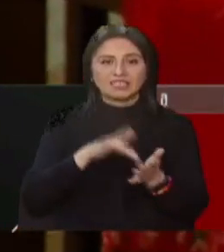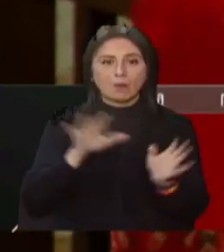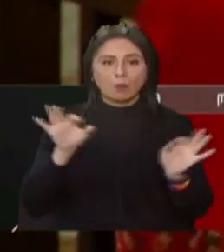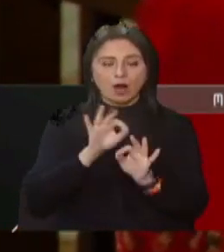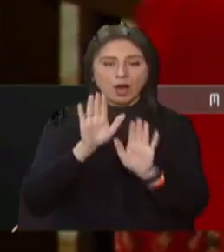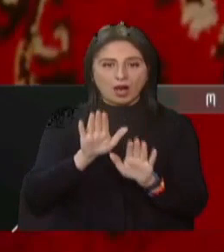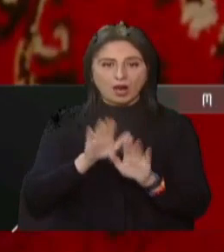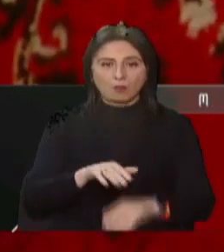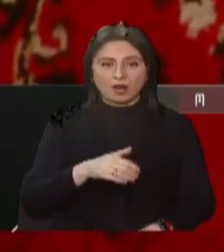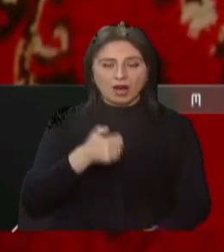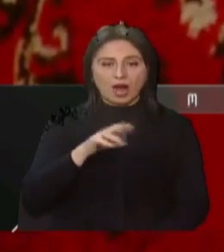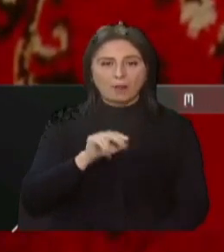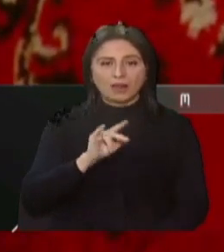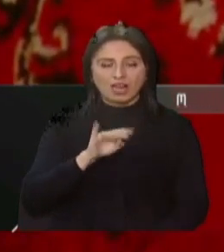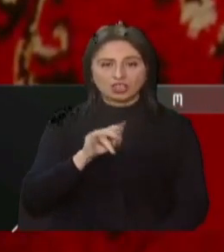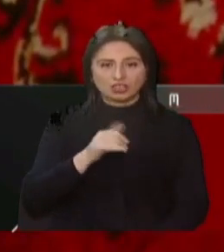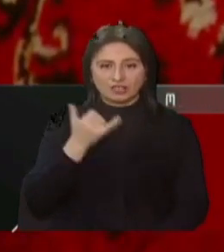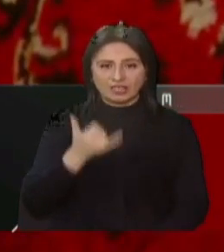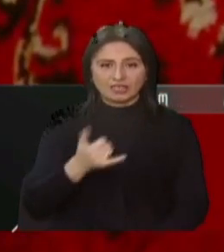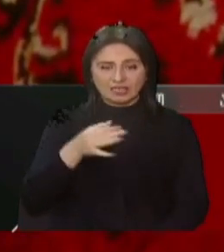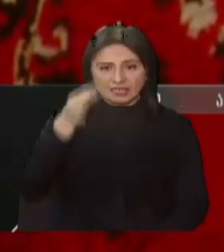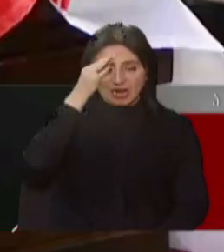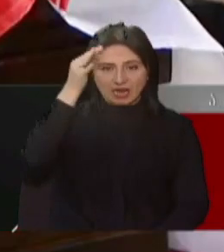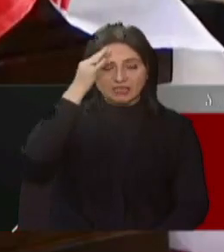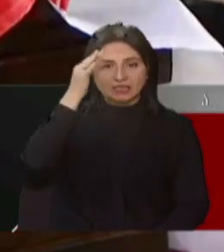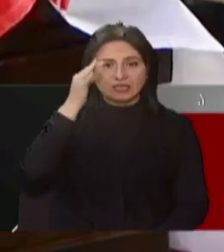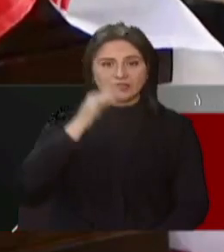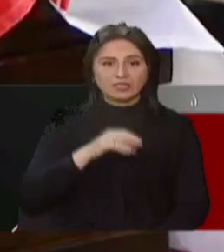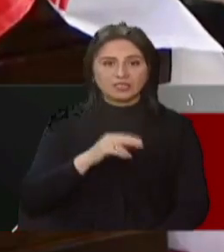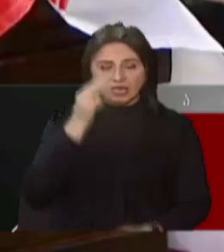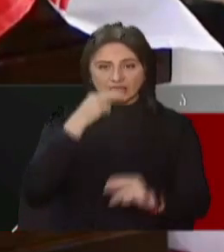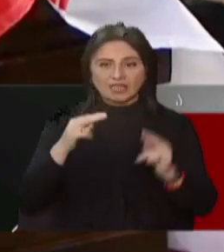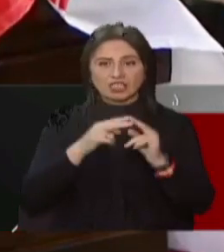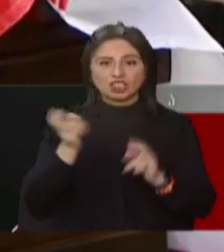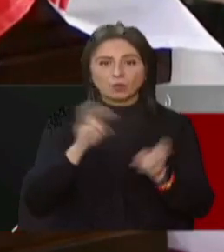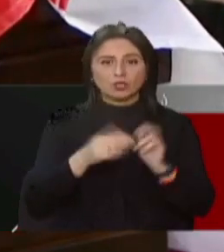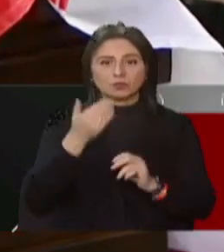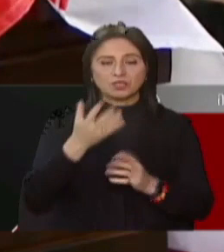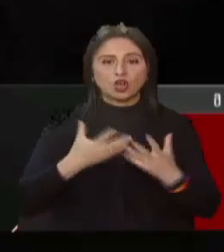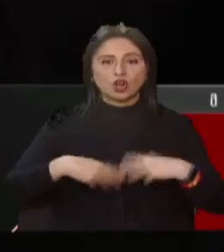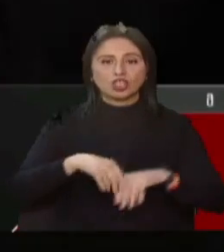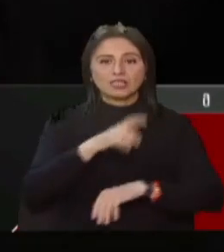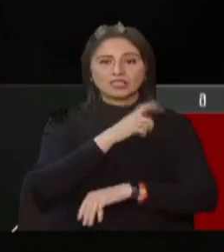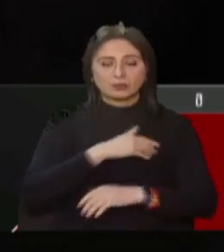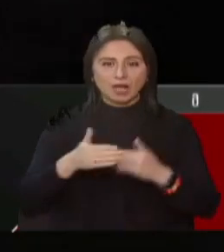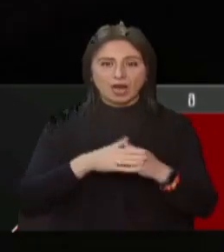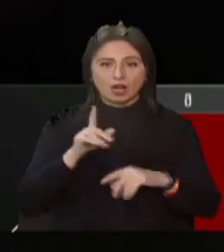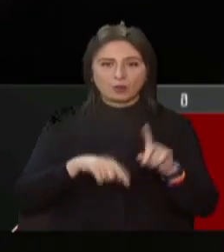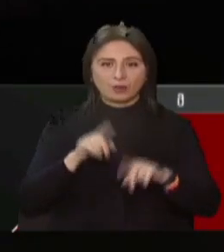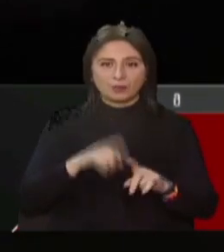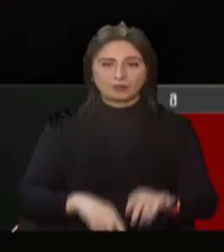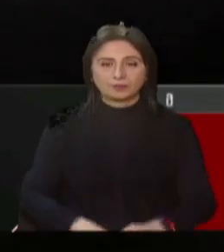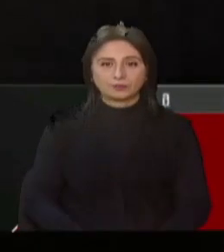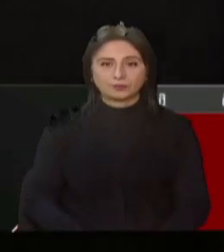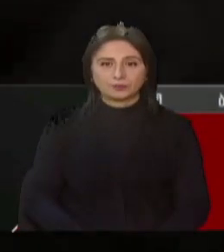copaina șuitebi. Mihail Aplanishvili, dres ca ixenes, cașuetist azarșii musulman, misma ojachist evrebma da ahloblebma.